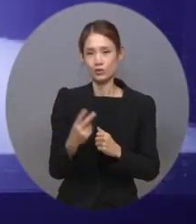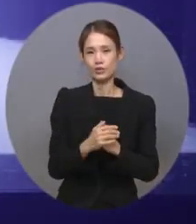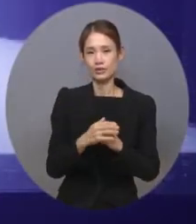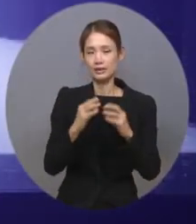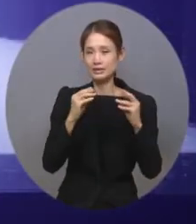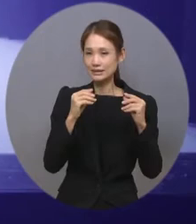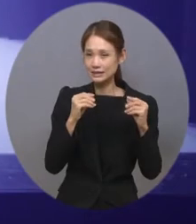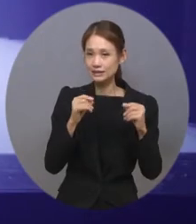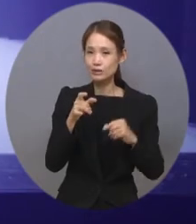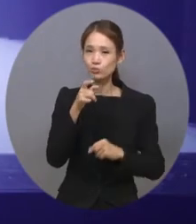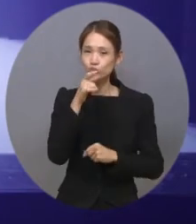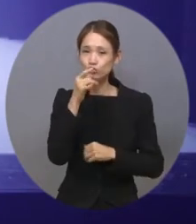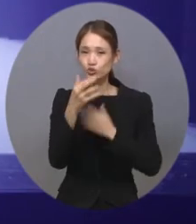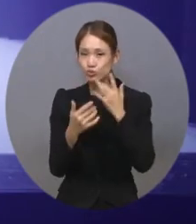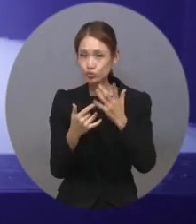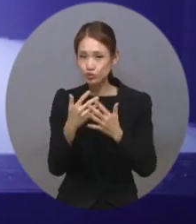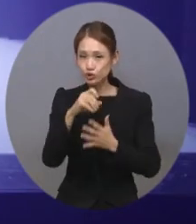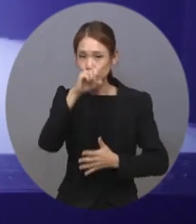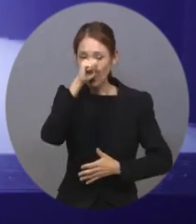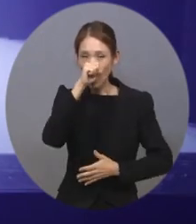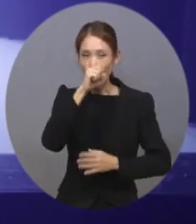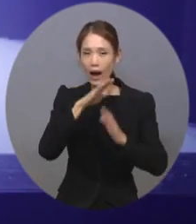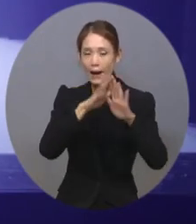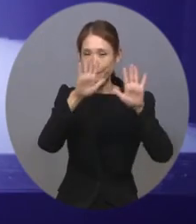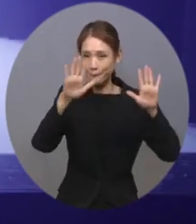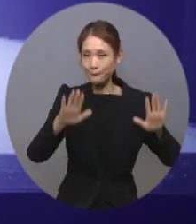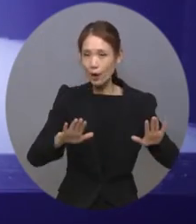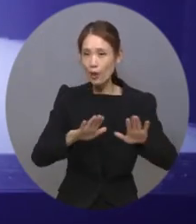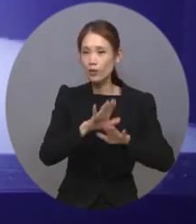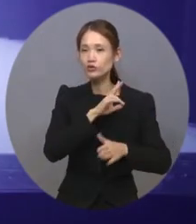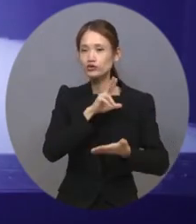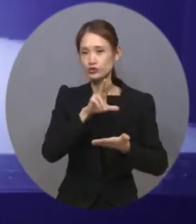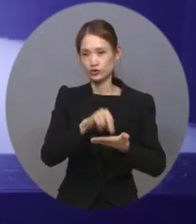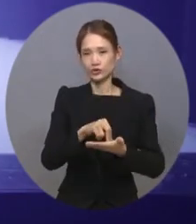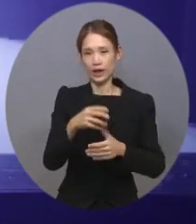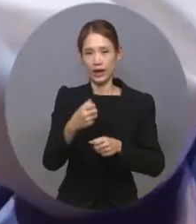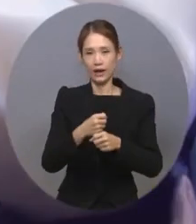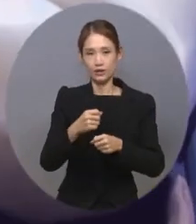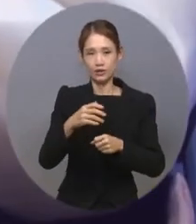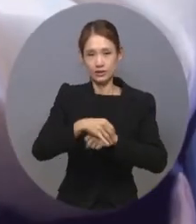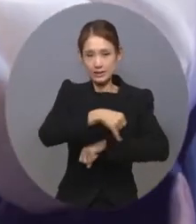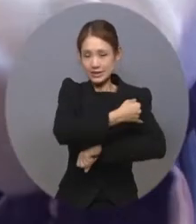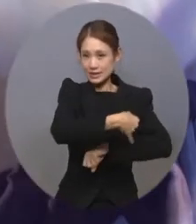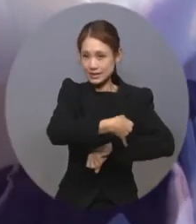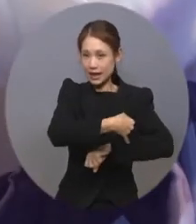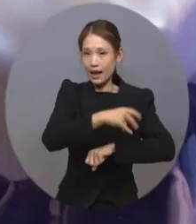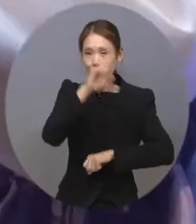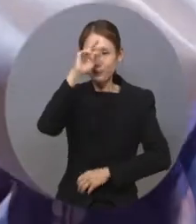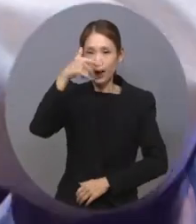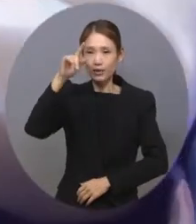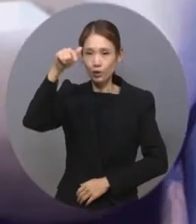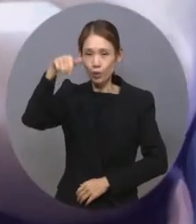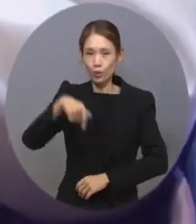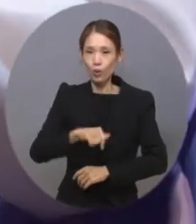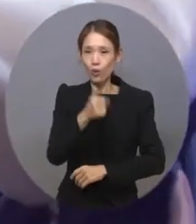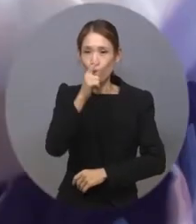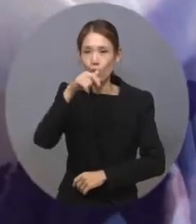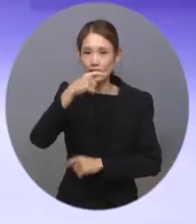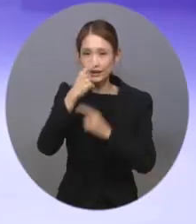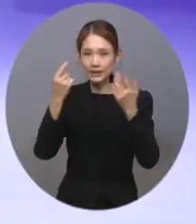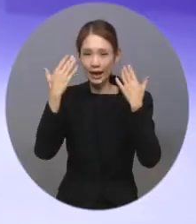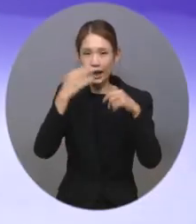흙, 물과 불, 선과 면을 주제로 펼쳐지는 무대의 디자인은 박동우 홍익대학교 교수가